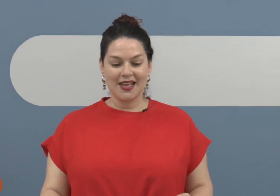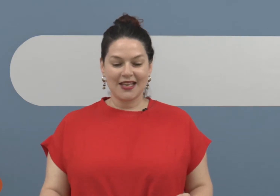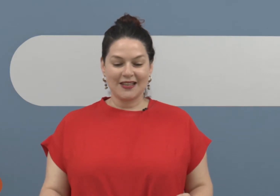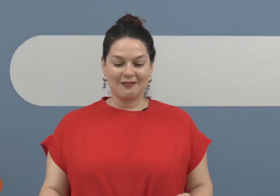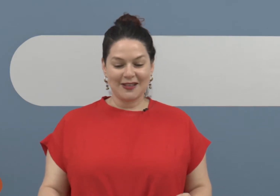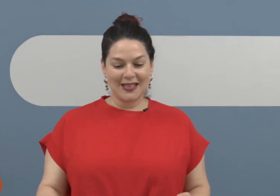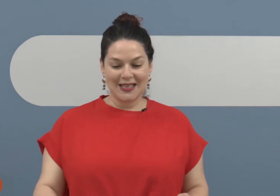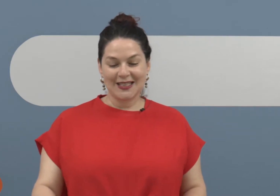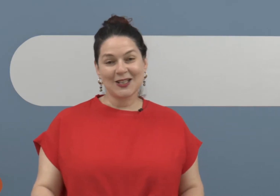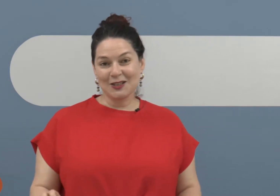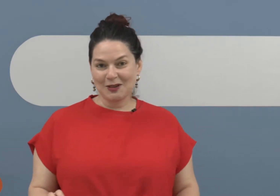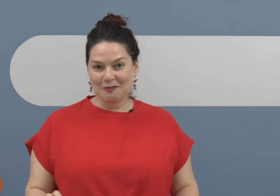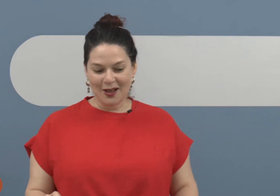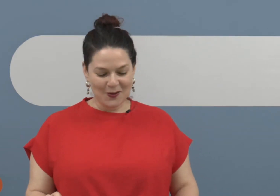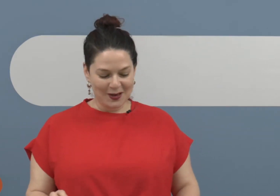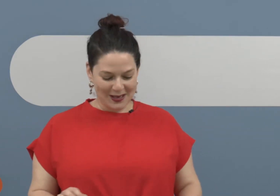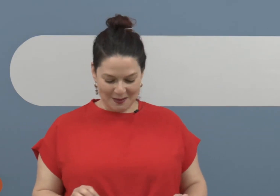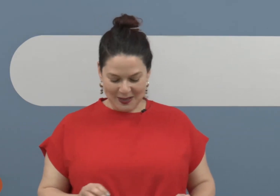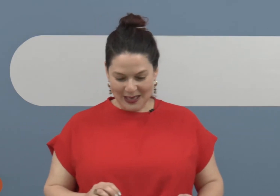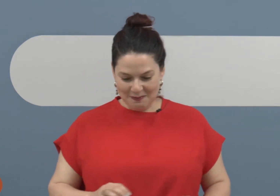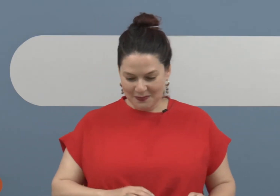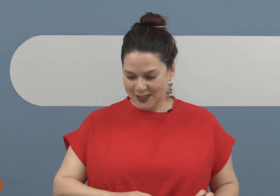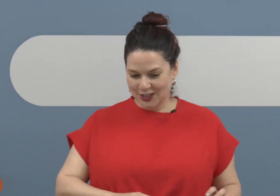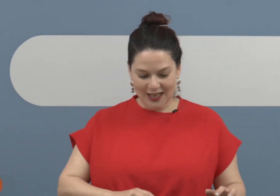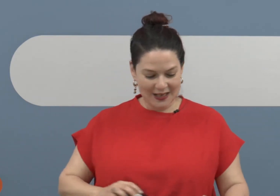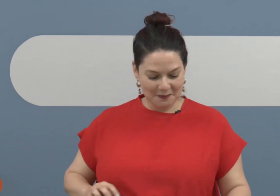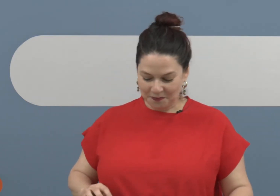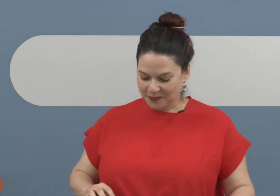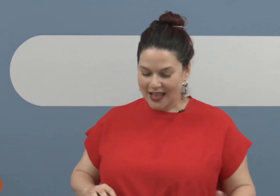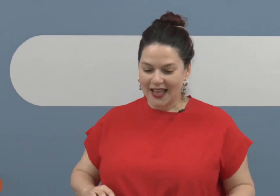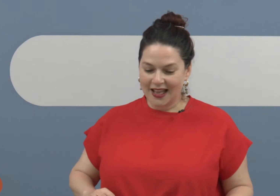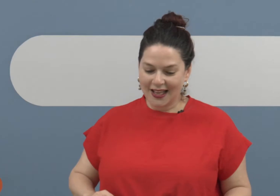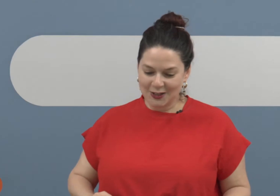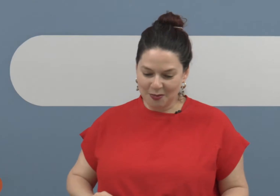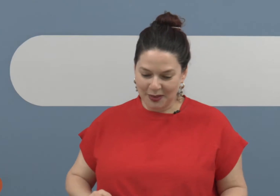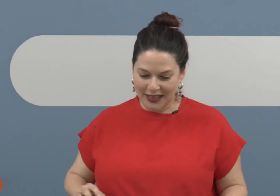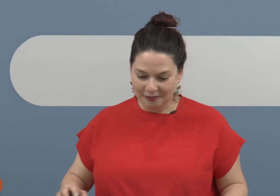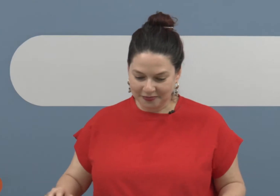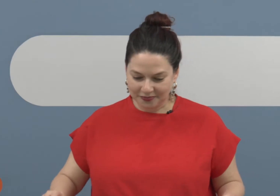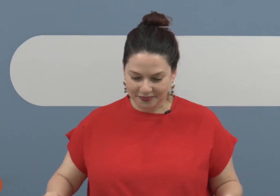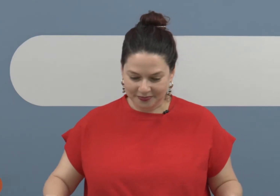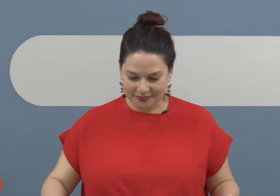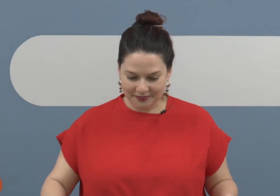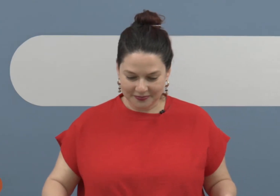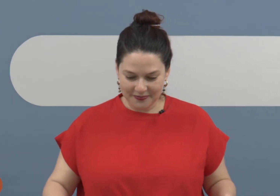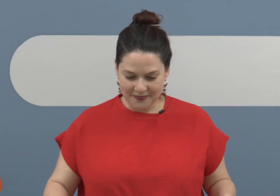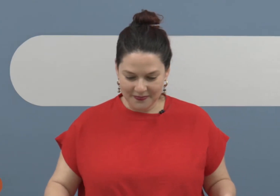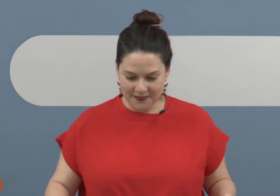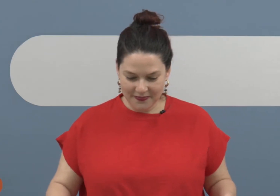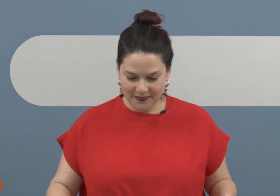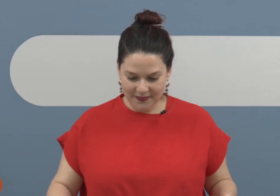עצמכם, ונקשיב למרגול למילים של רחל שפירה.